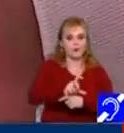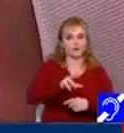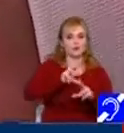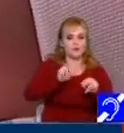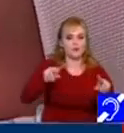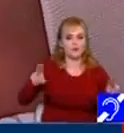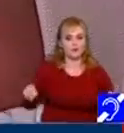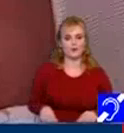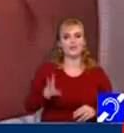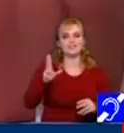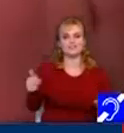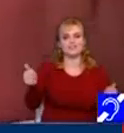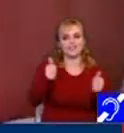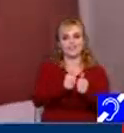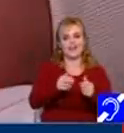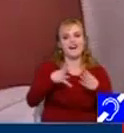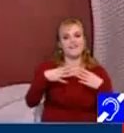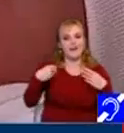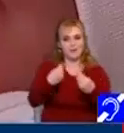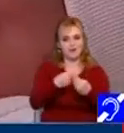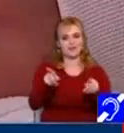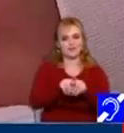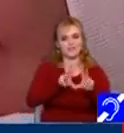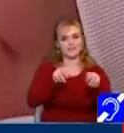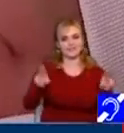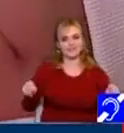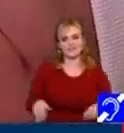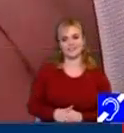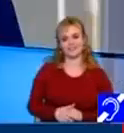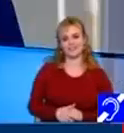iar familiile lor vor avea succese în anul respectiv. La mulți ani!